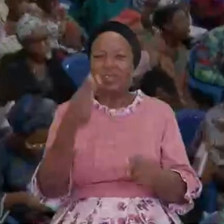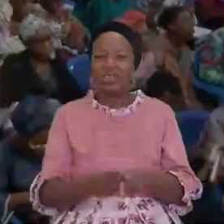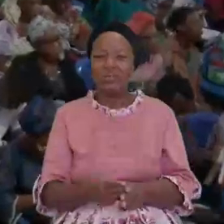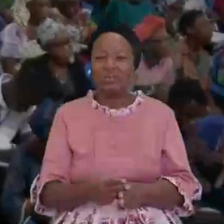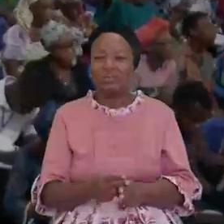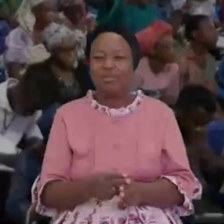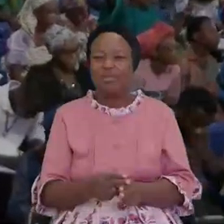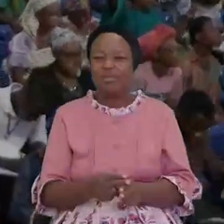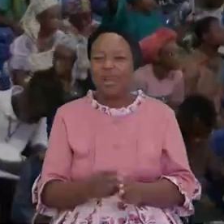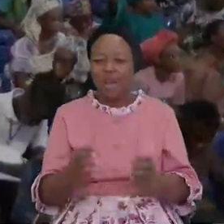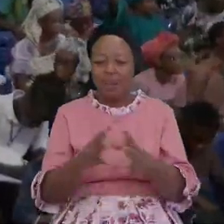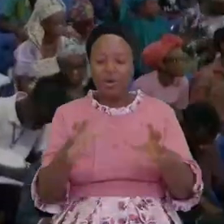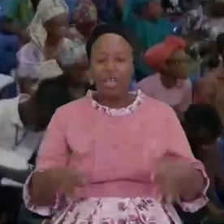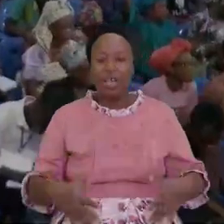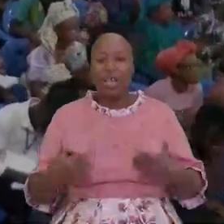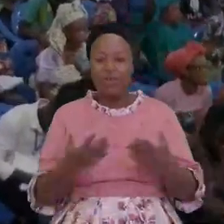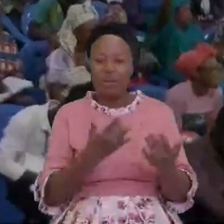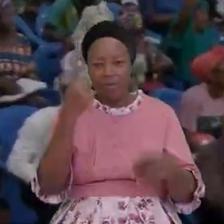La nouvelle vie t'attend.